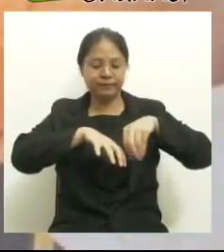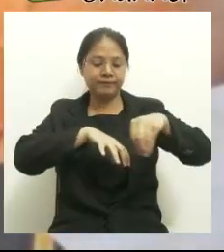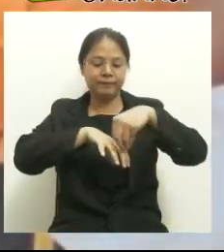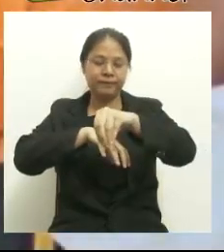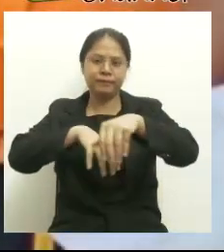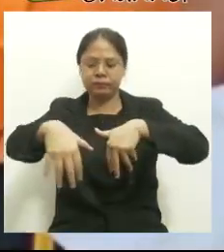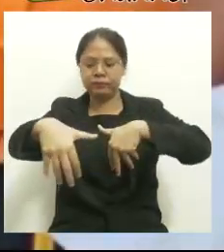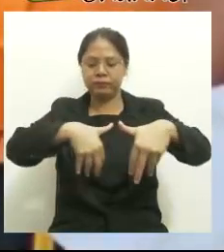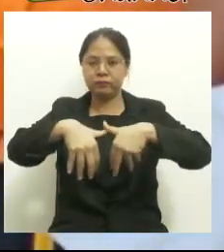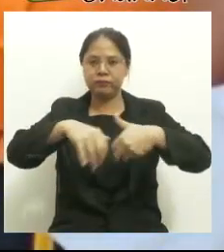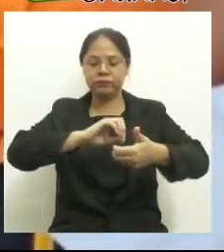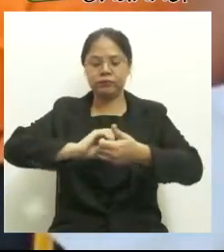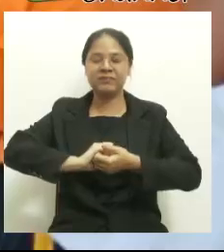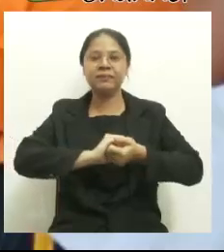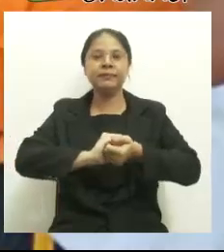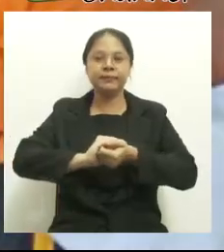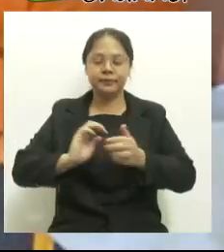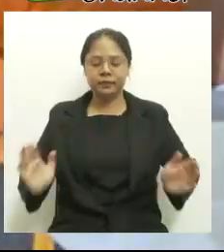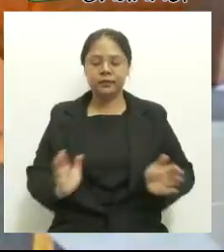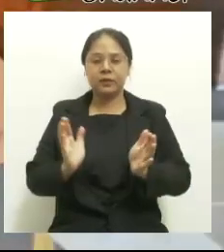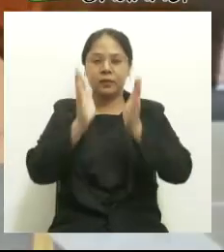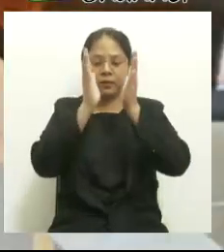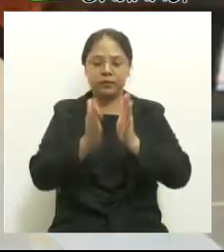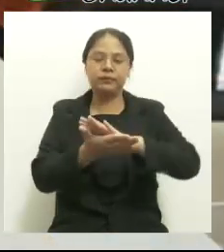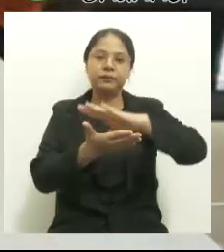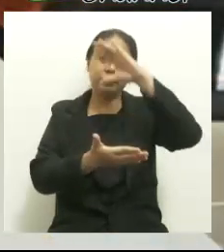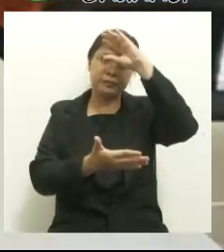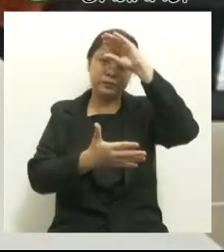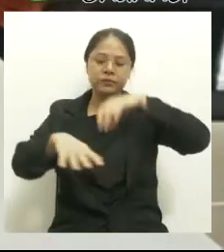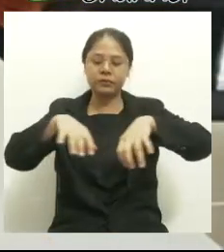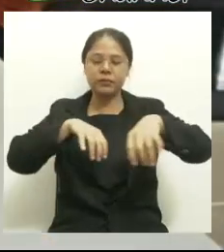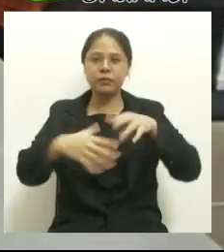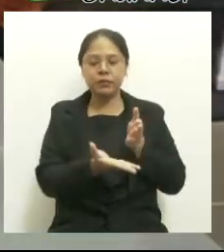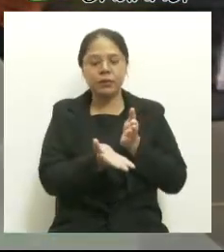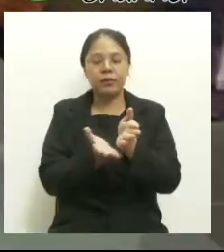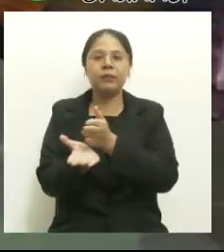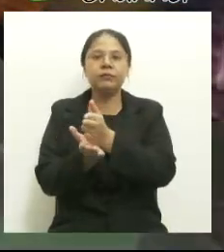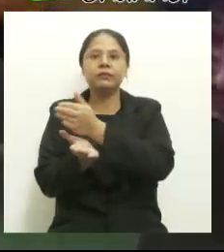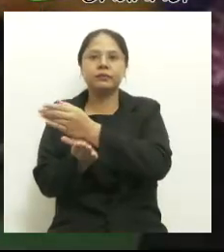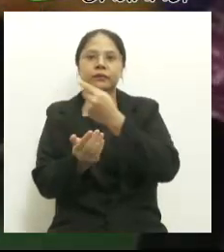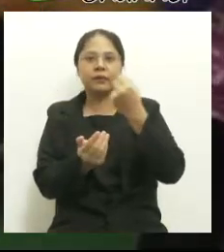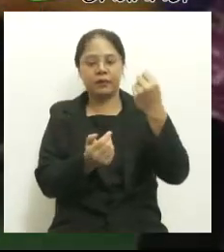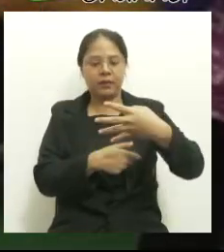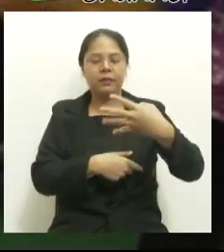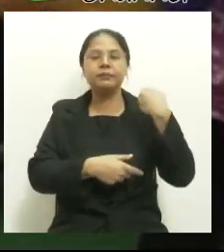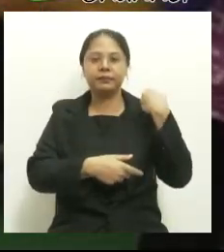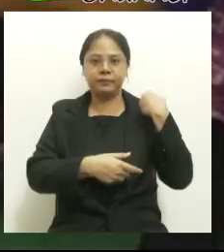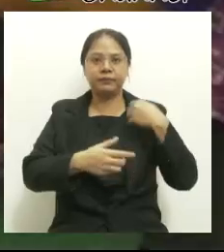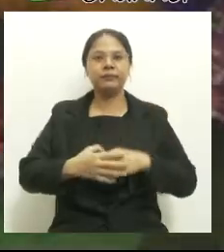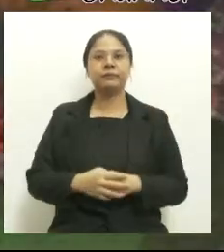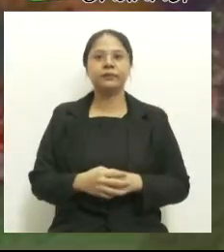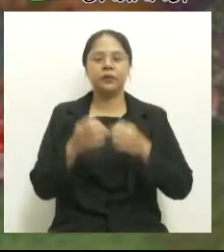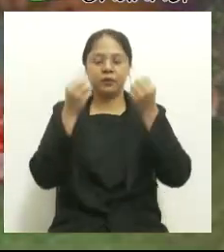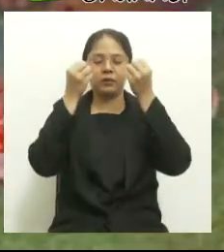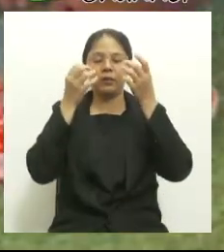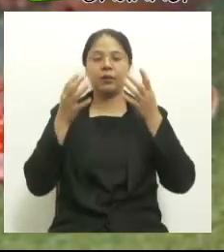นาและส่งเสริมคุณภาพผู้เรียนอีกทั้งสามารถบริหารจัดการงานทั้ง4ฝ่ายงานสู่ความเป็นเลิศรวมถึงพัฒนาครูและบุ